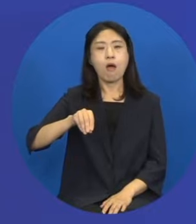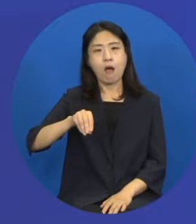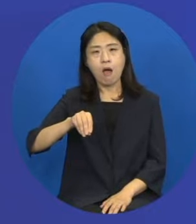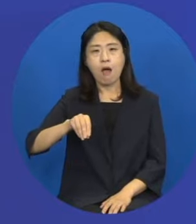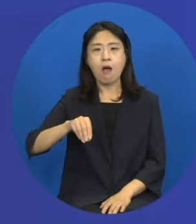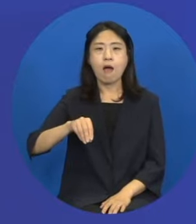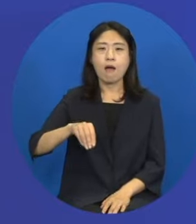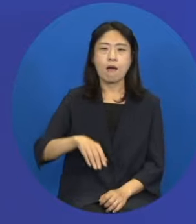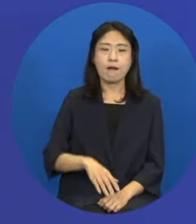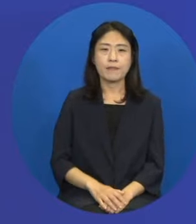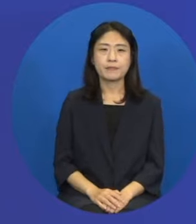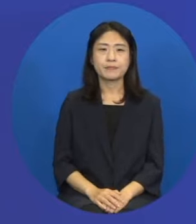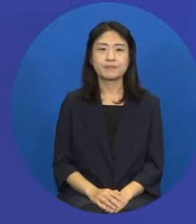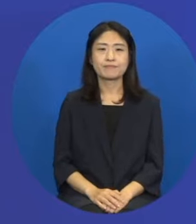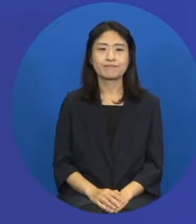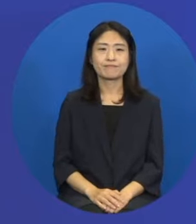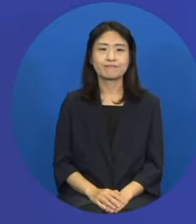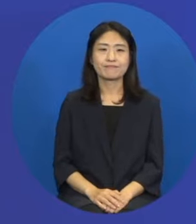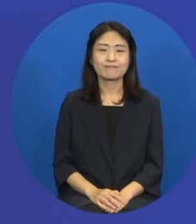너무 리얼한가요?